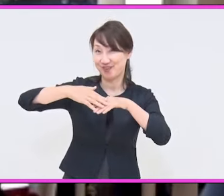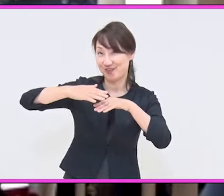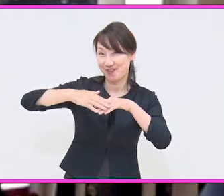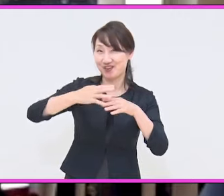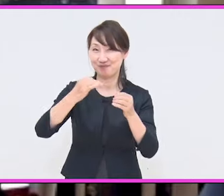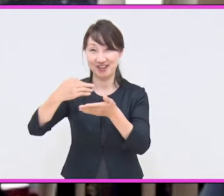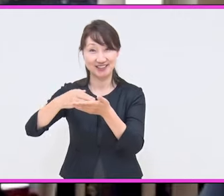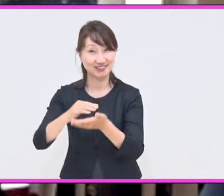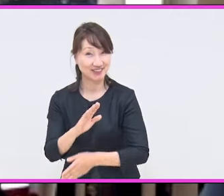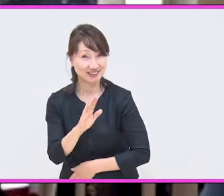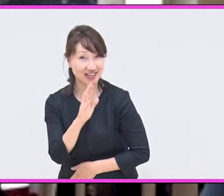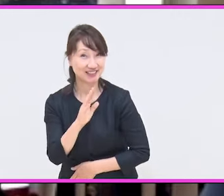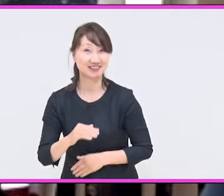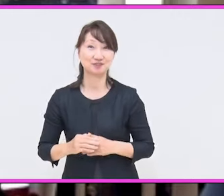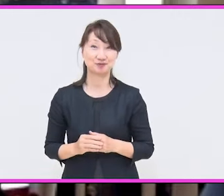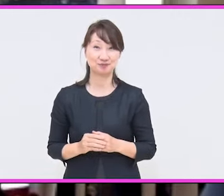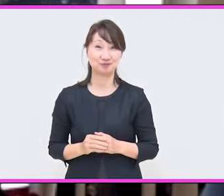聞かせてください。